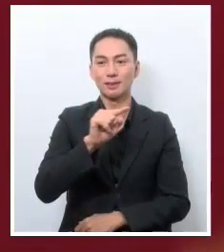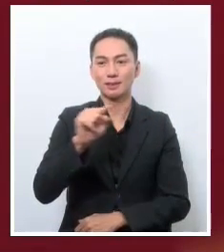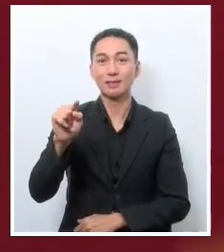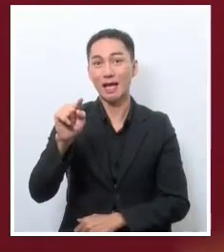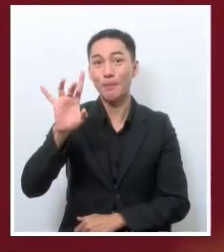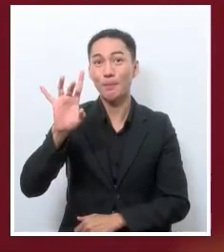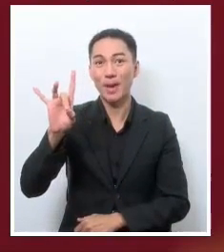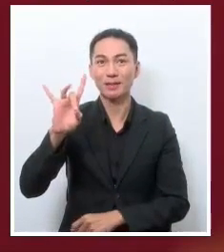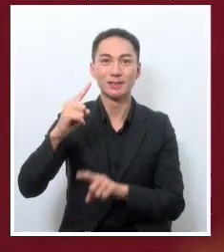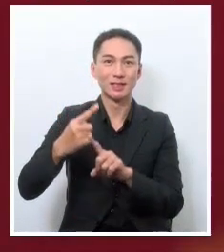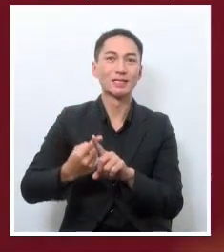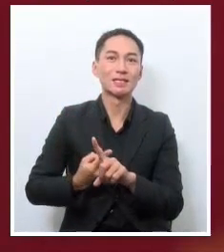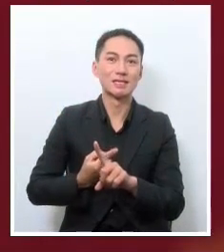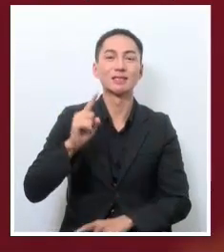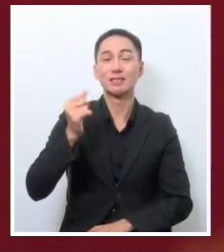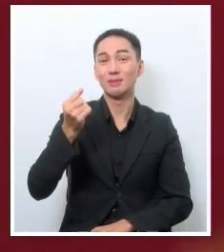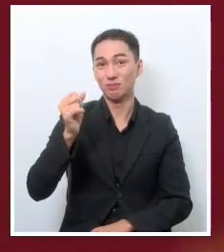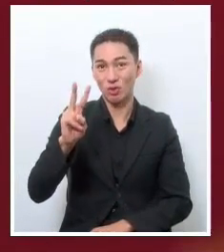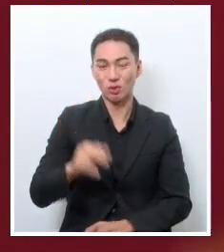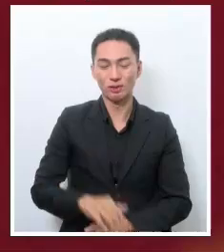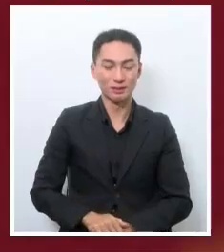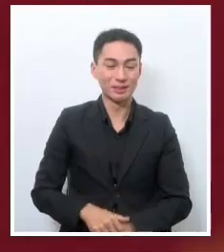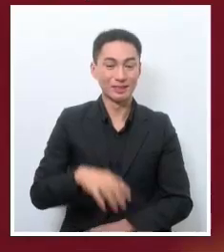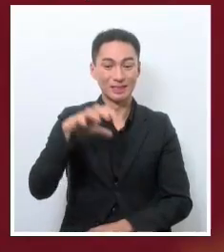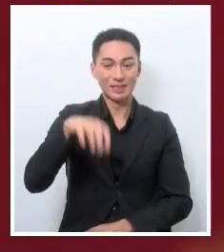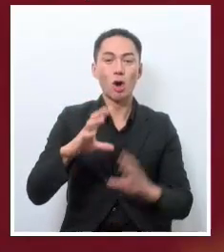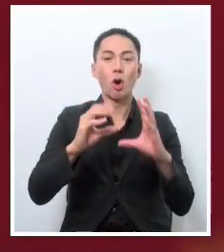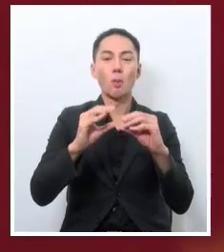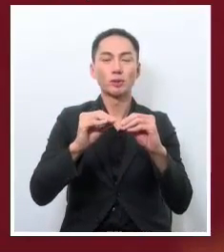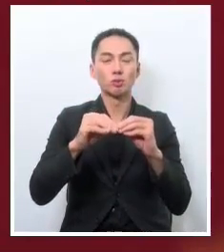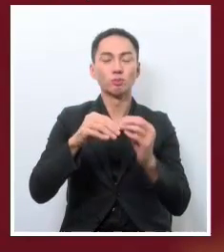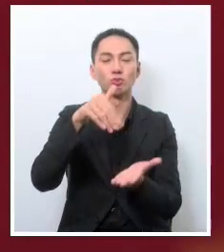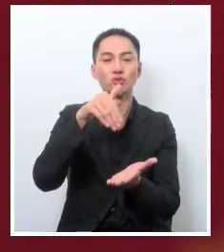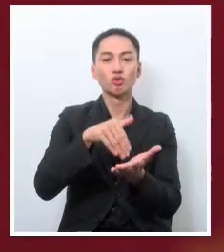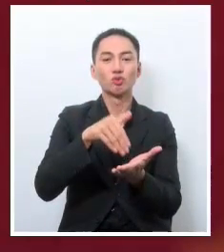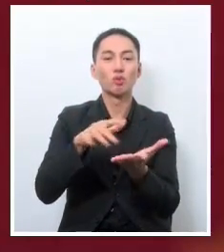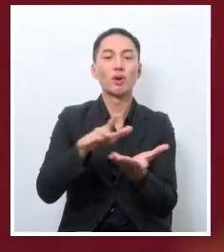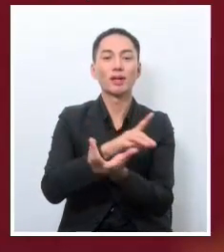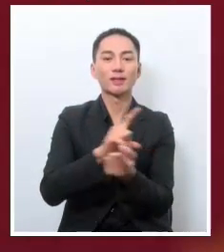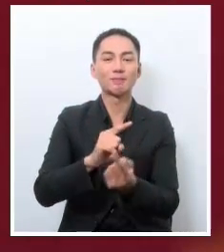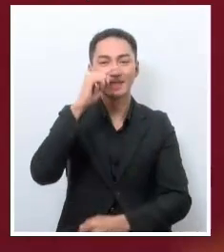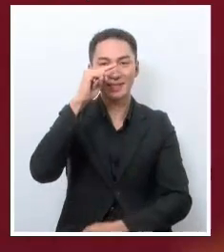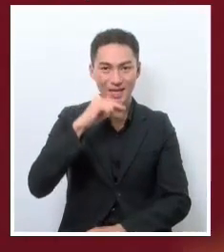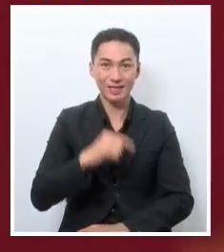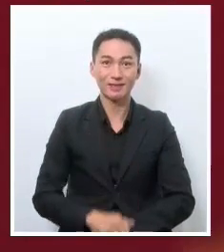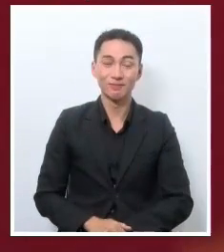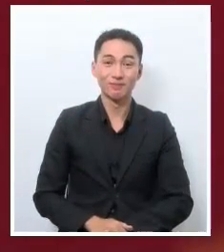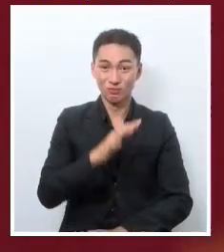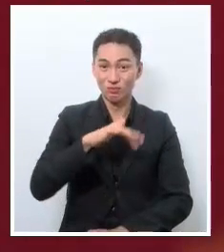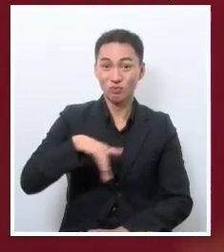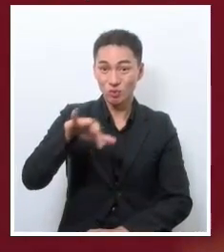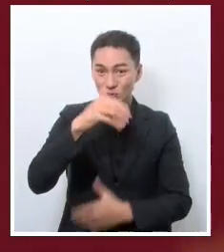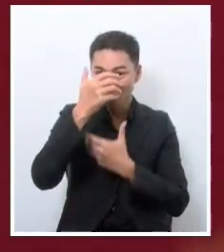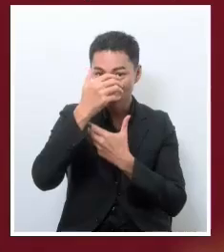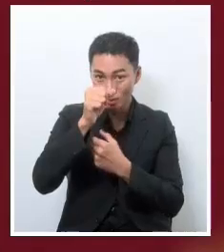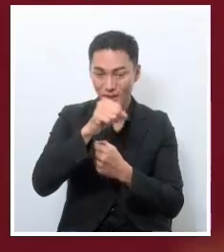ธันวาคม2567ณหอประชุมศูนย์วัฒนธรรมแห่งประเทศไทยซึ่งทุกท่านสามารถจองบัตรที่